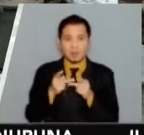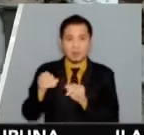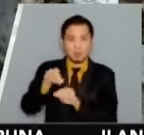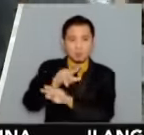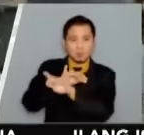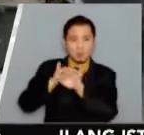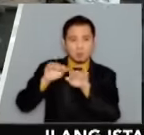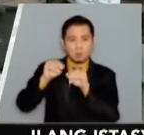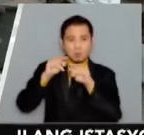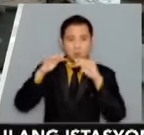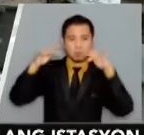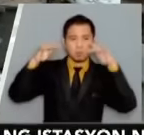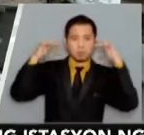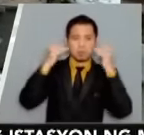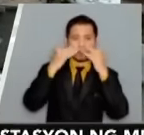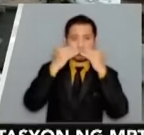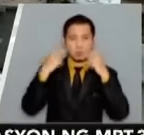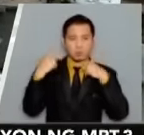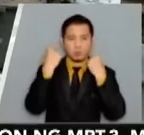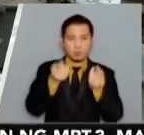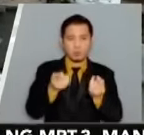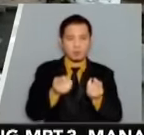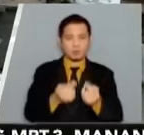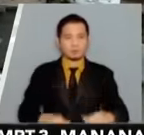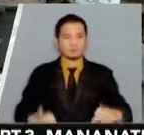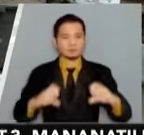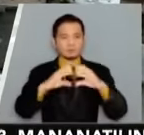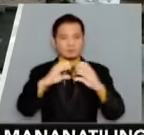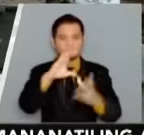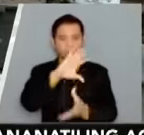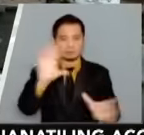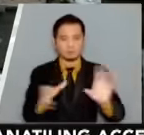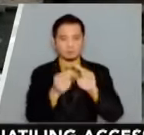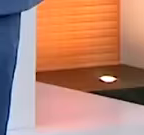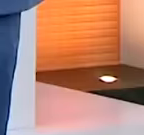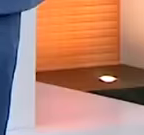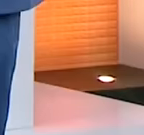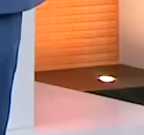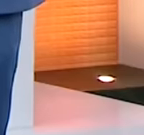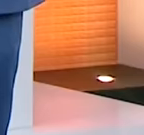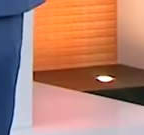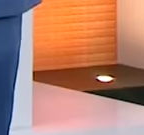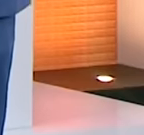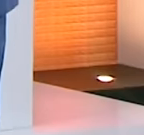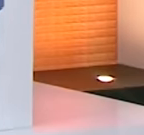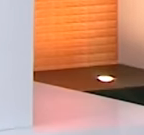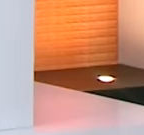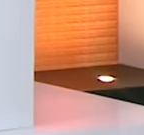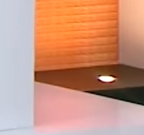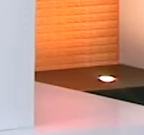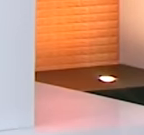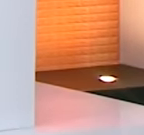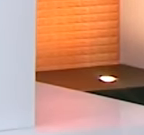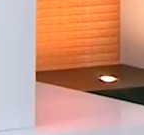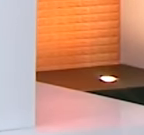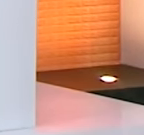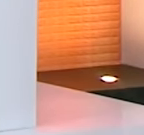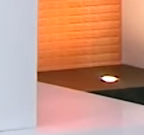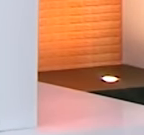unang balita mula rito sa Quezon City. Ako po si James Agustin para sa GMA Integrated News. Igaon, mauna ka sa mga